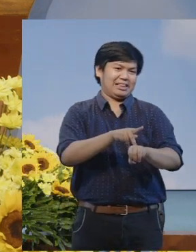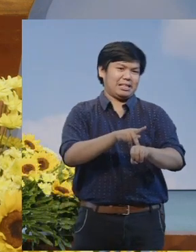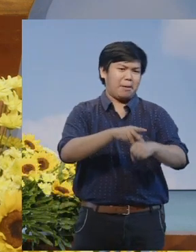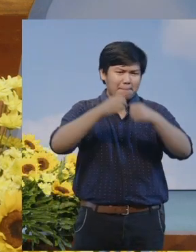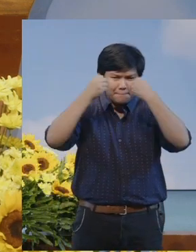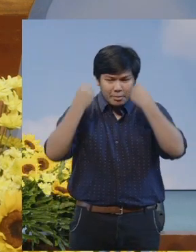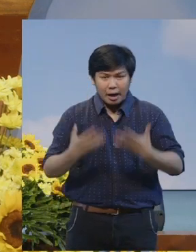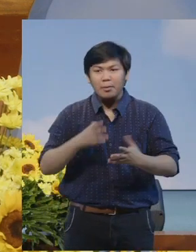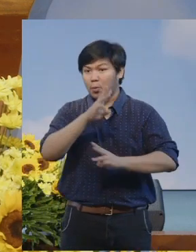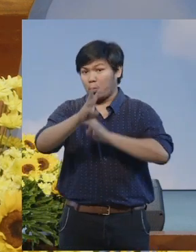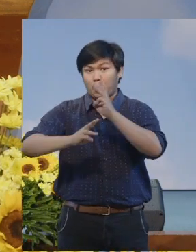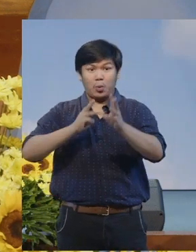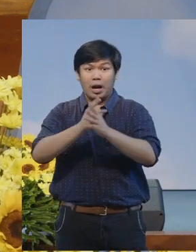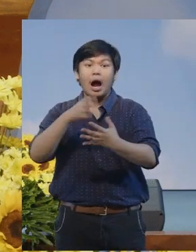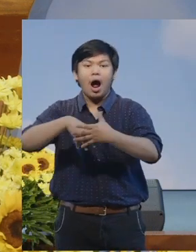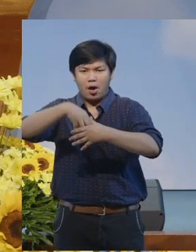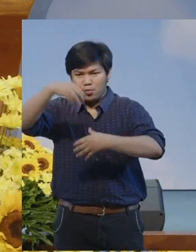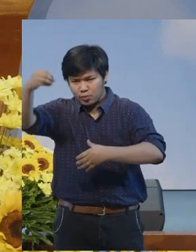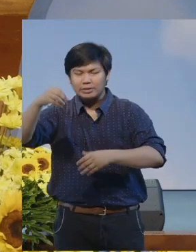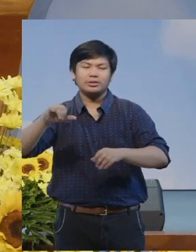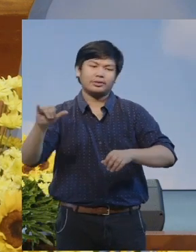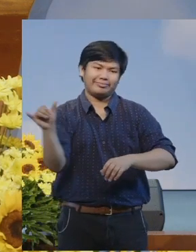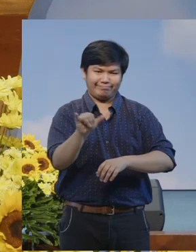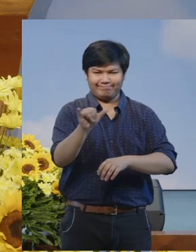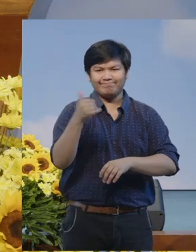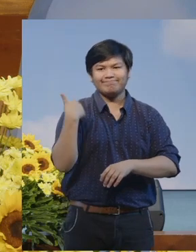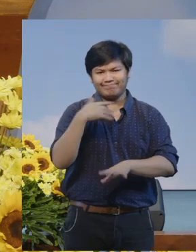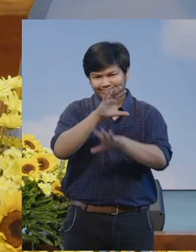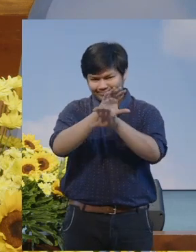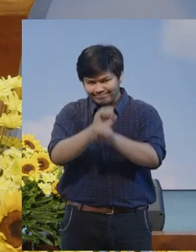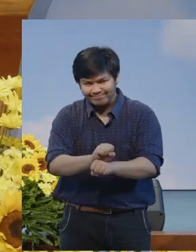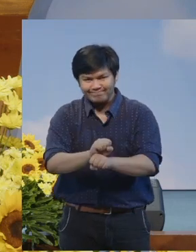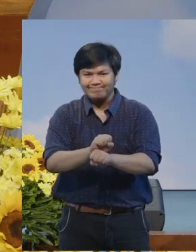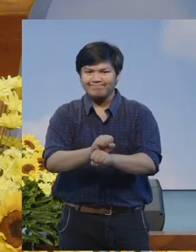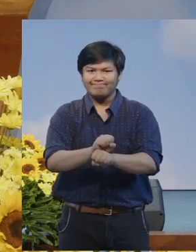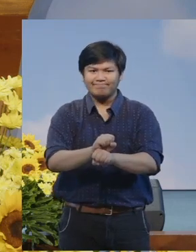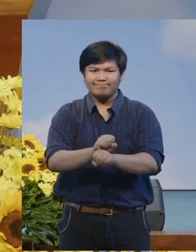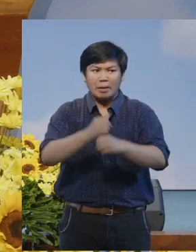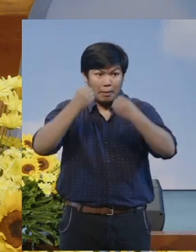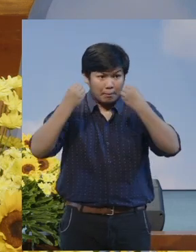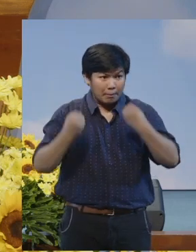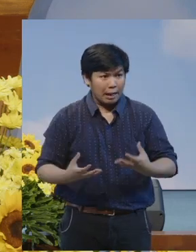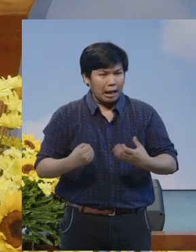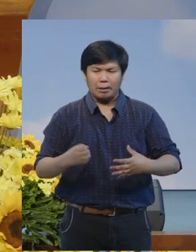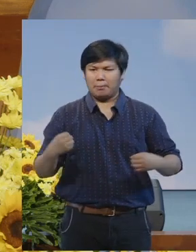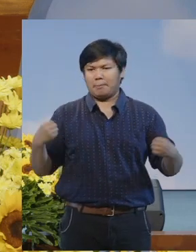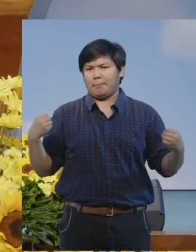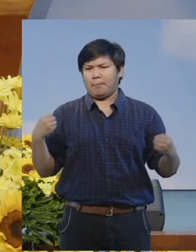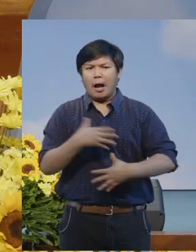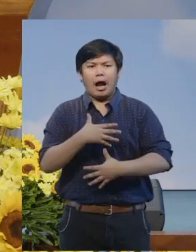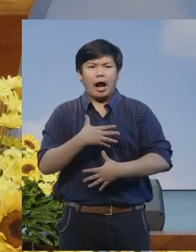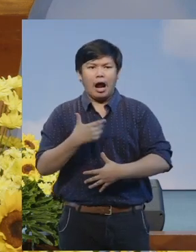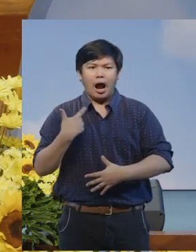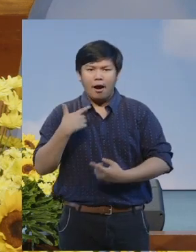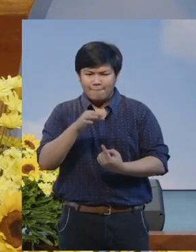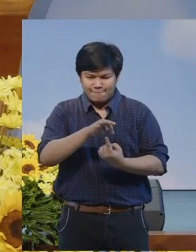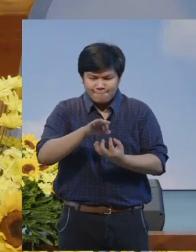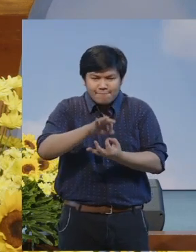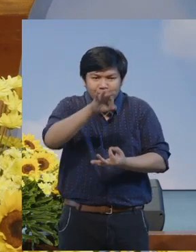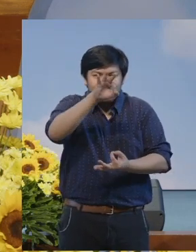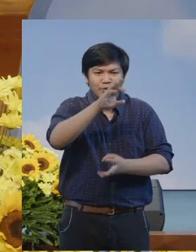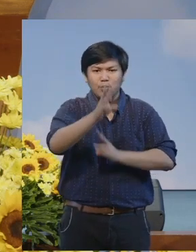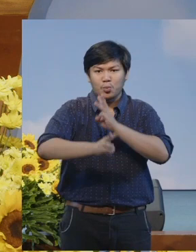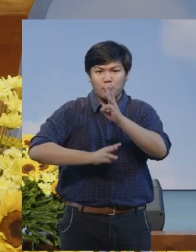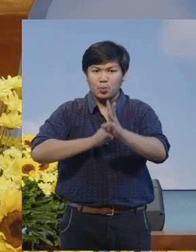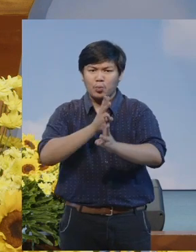mundo. At marami ang natatakot sa katotohanan ng spirit world.